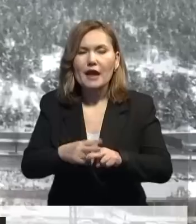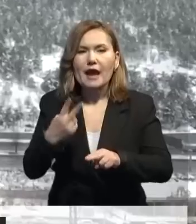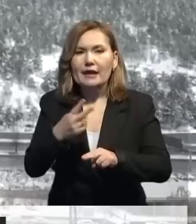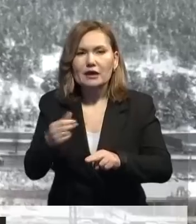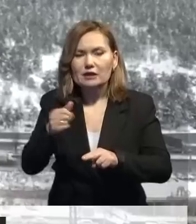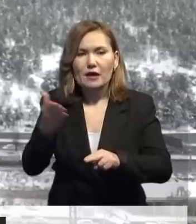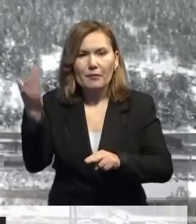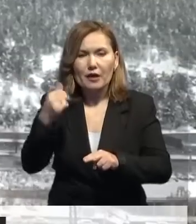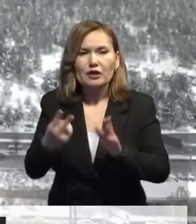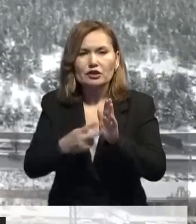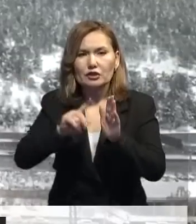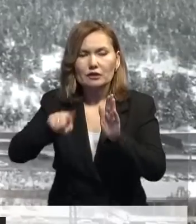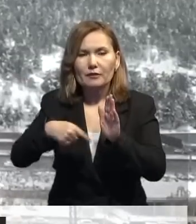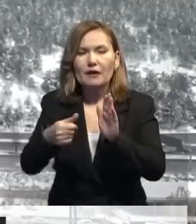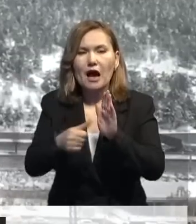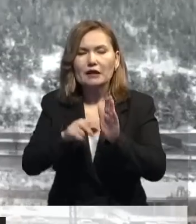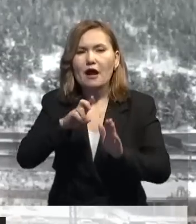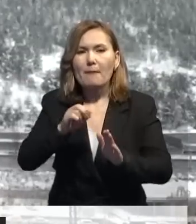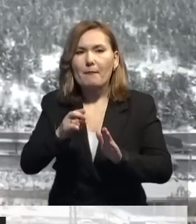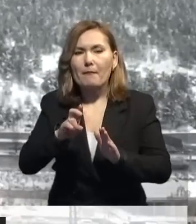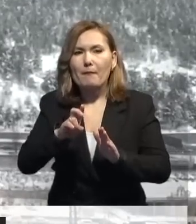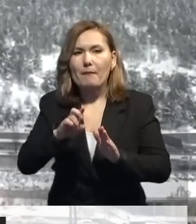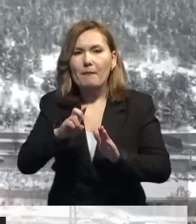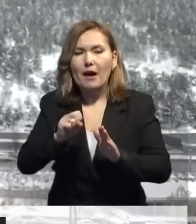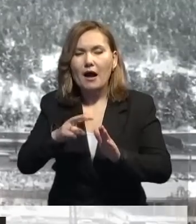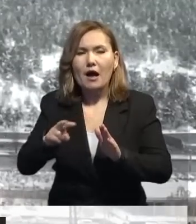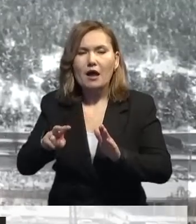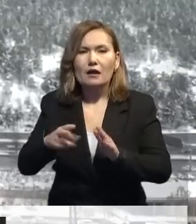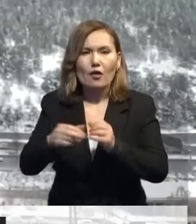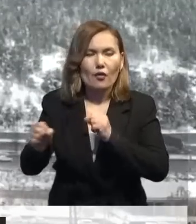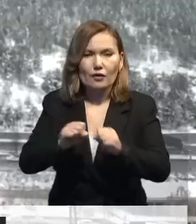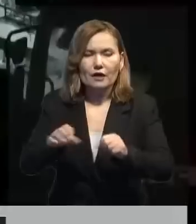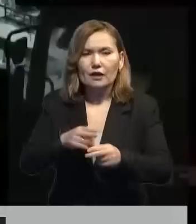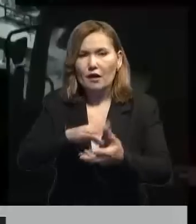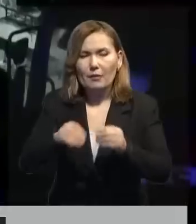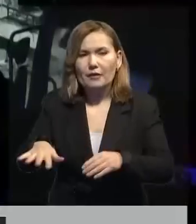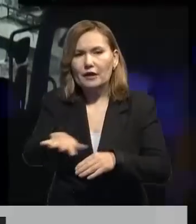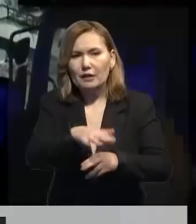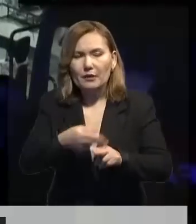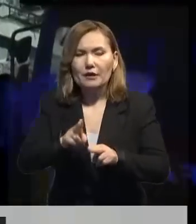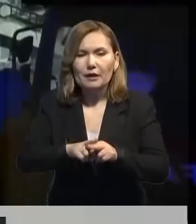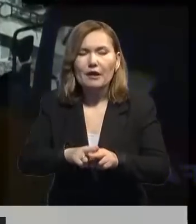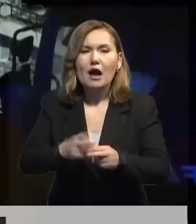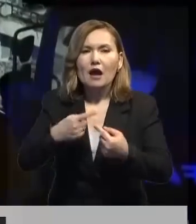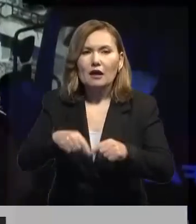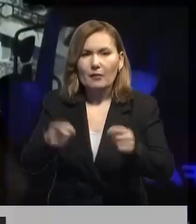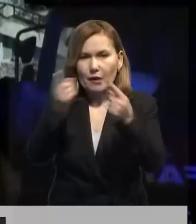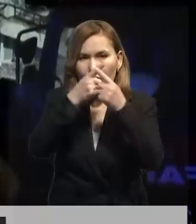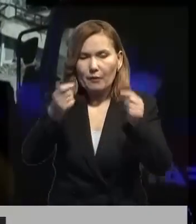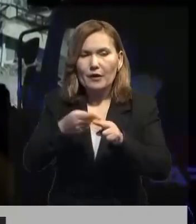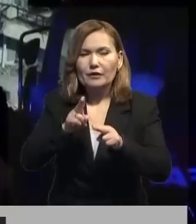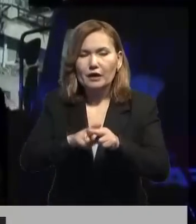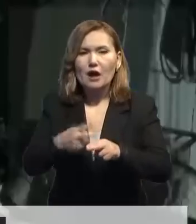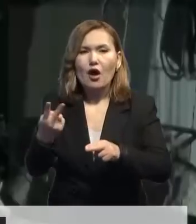бұрын 7.6 балдық болды. Оның ошағы Қахраман Мараштың Элбистан ауданы. Төтенше жағдайлар басқармасының мәліметінше,